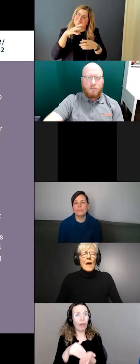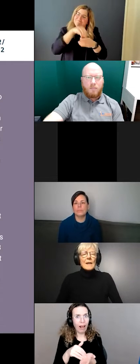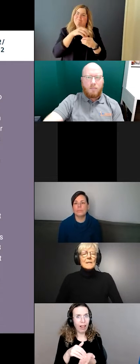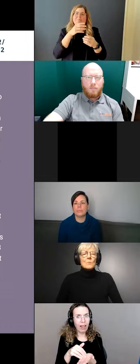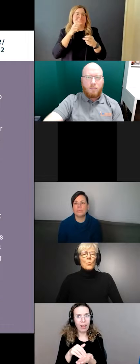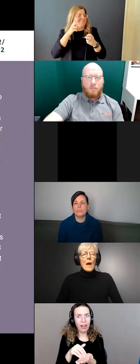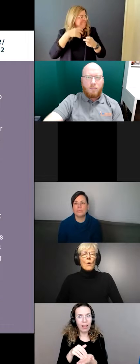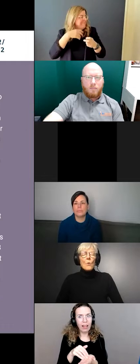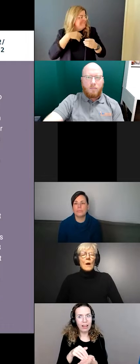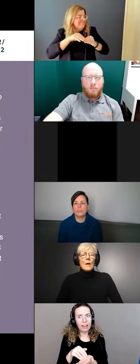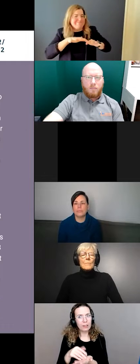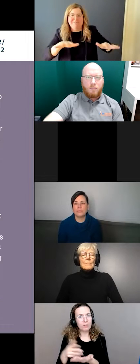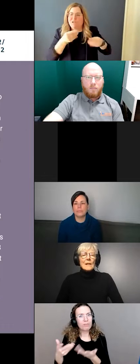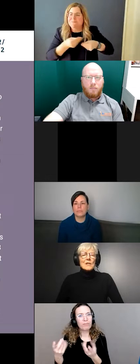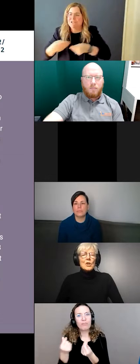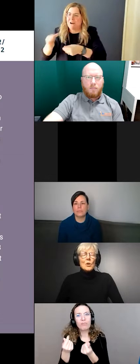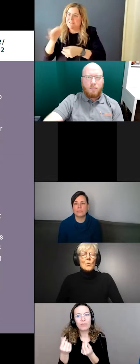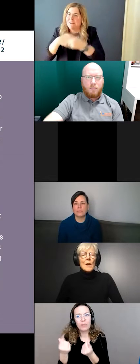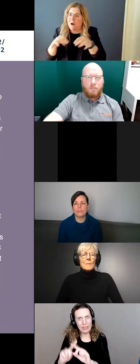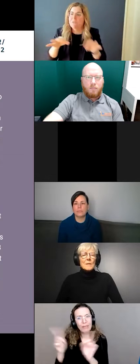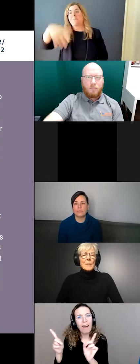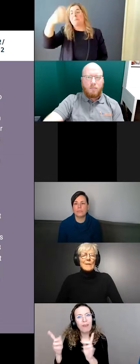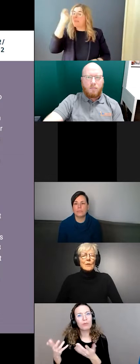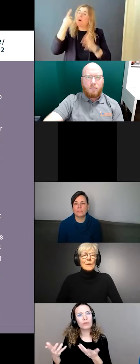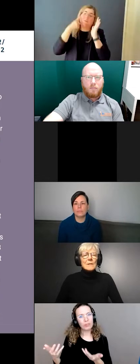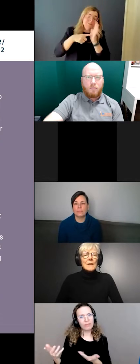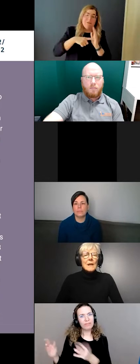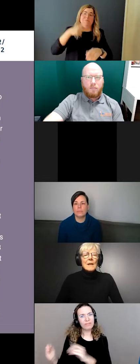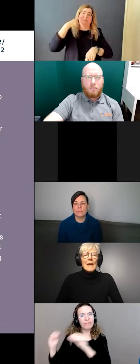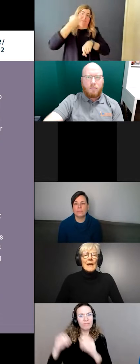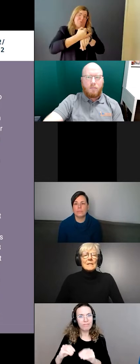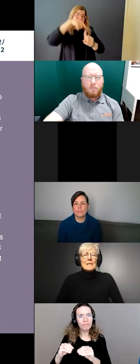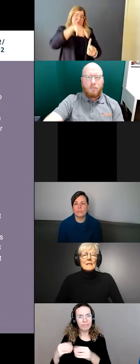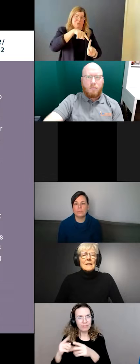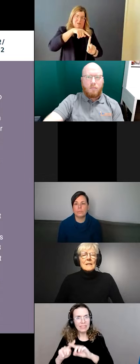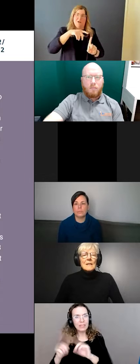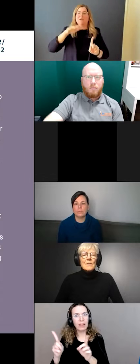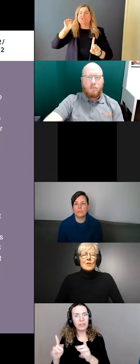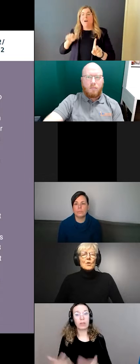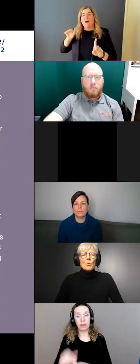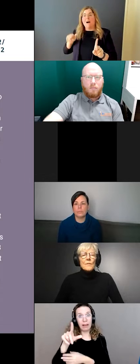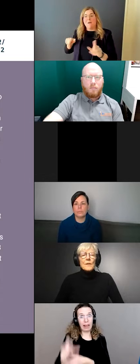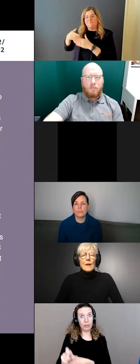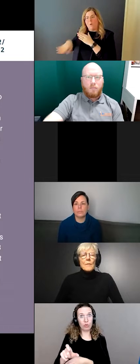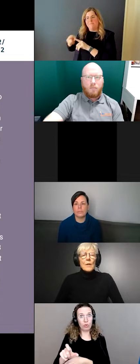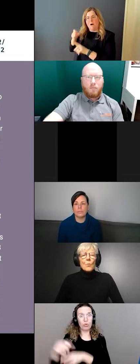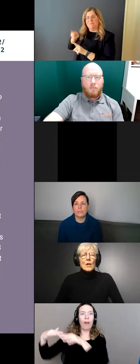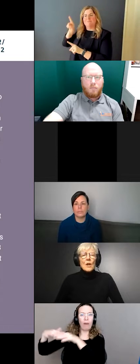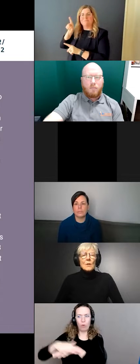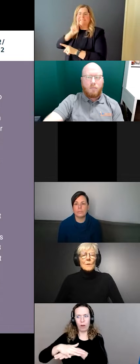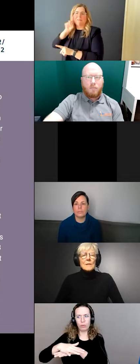Quand les gens immigrent vers Montréal, il y a une différence. Et c'est comme ça que